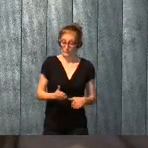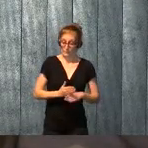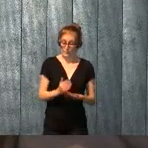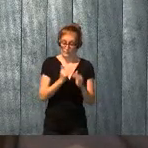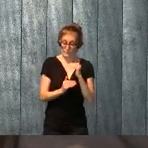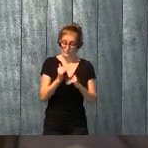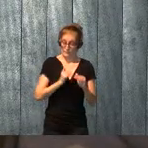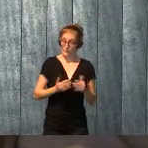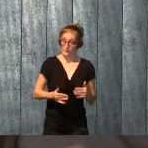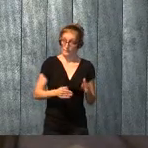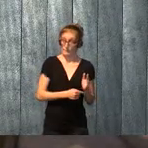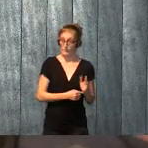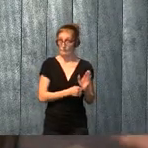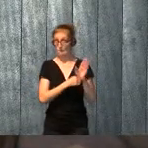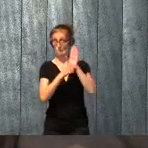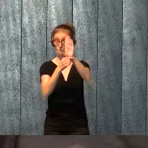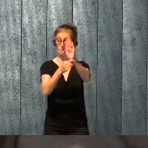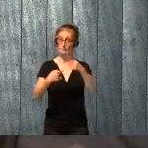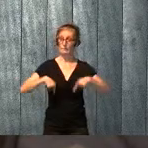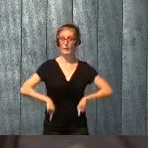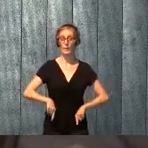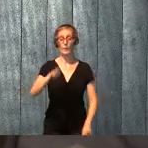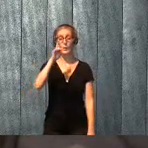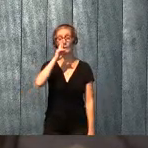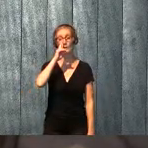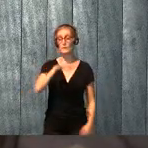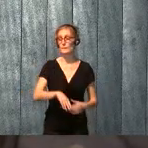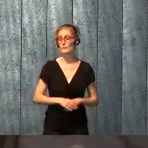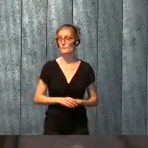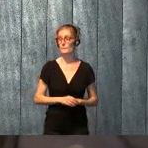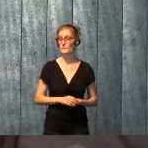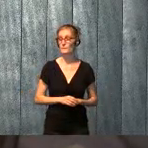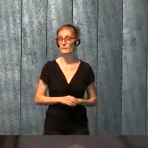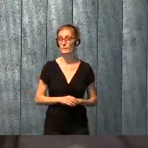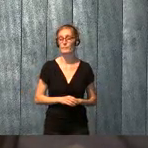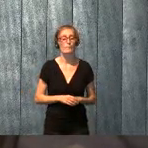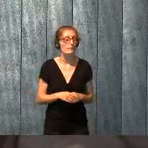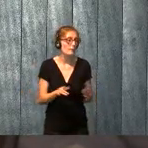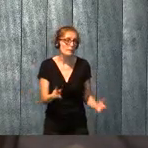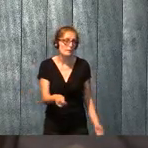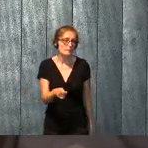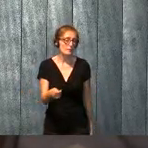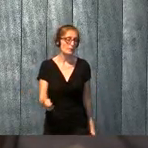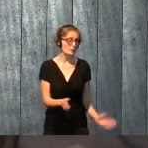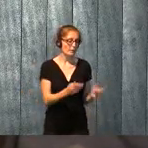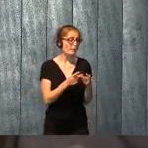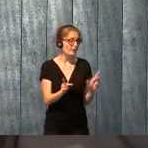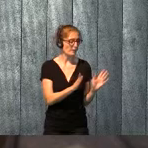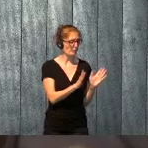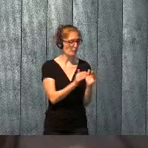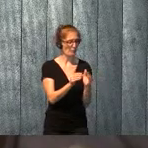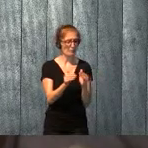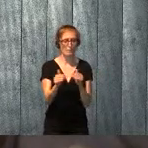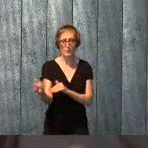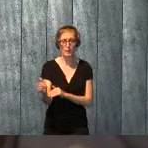дворов, заканчивая большими пространствами, собственно, с чего мы говорим и начинаем, это все-таки для нас главный генплан, и дальше поэтапно,